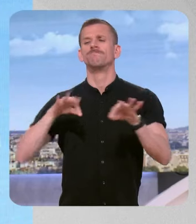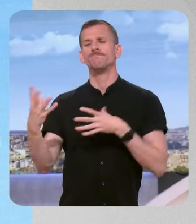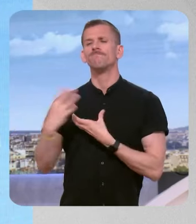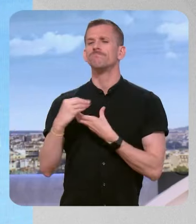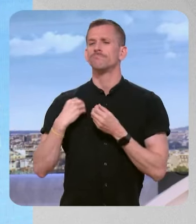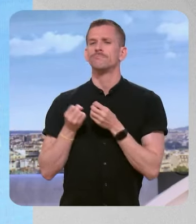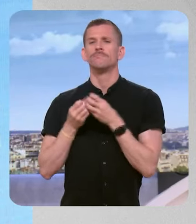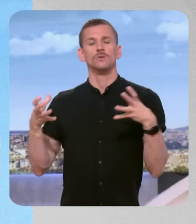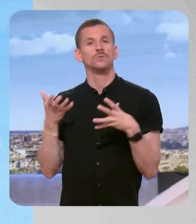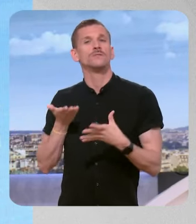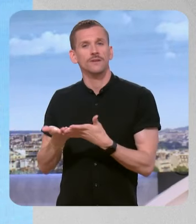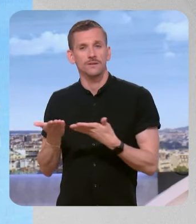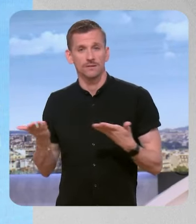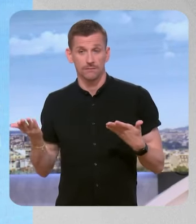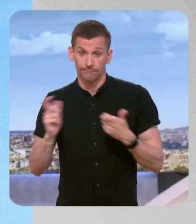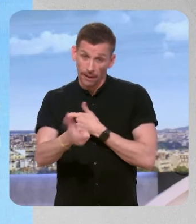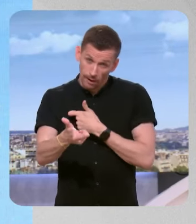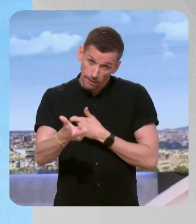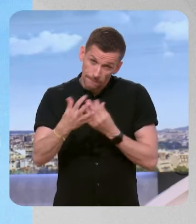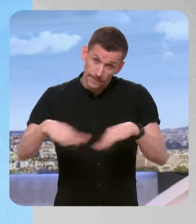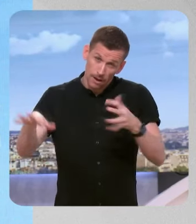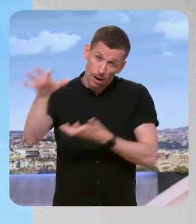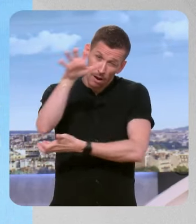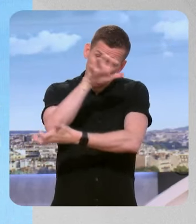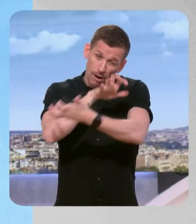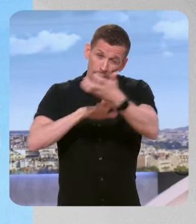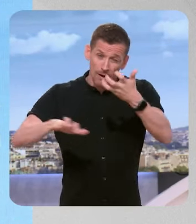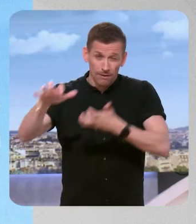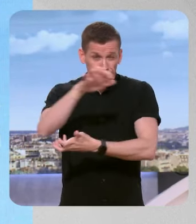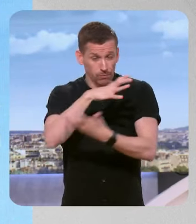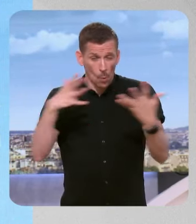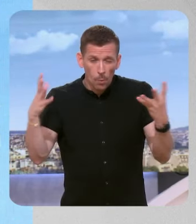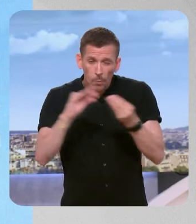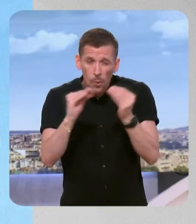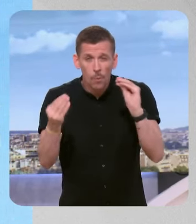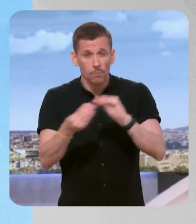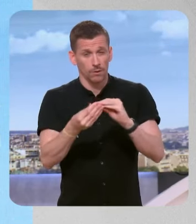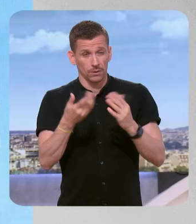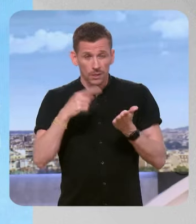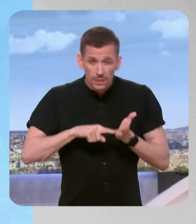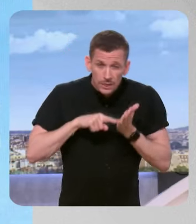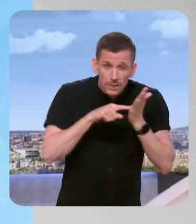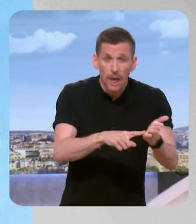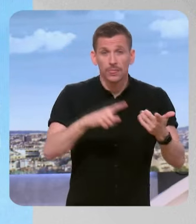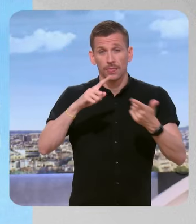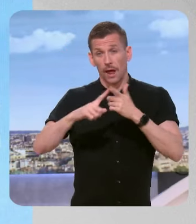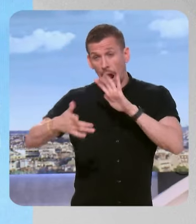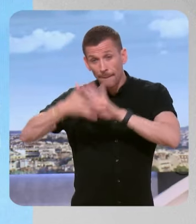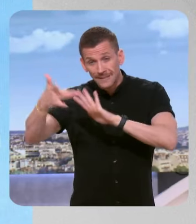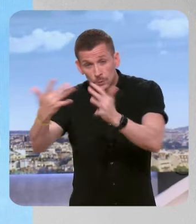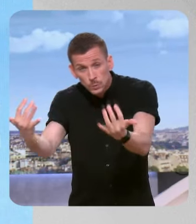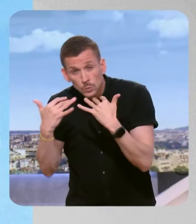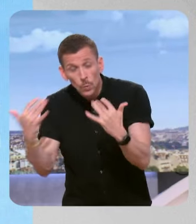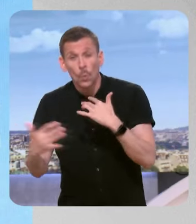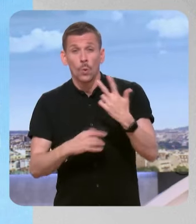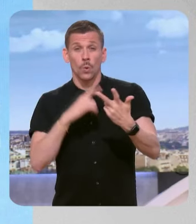train de tomberé dans le chaos tous nos nos indicateurs sont au rouge en matière de dett en matière d'immigration en matière de résultats